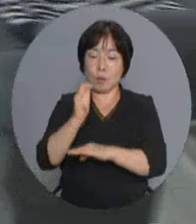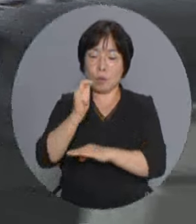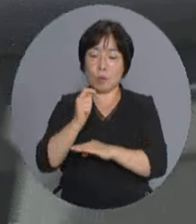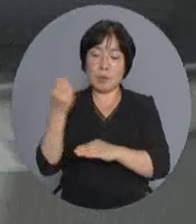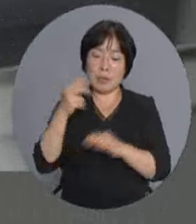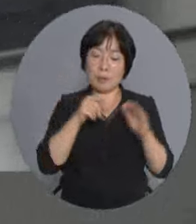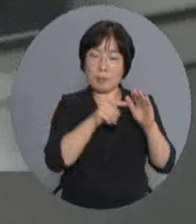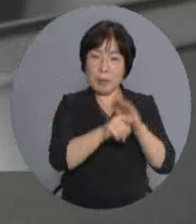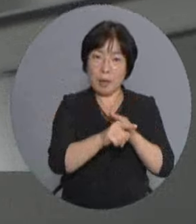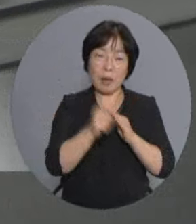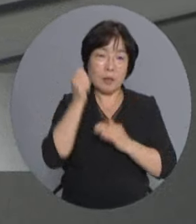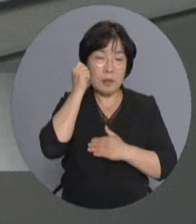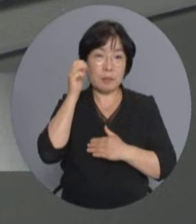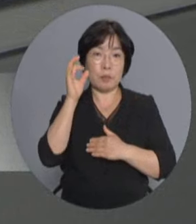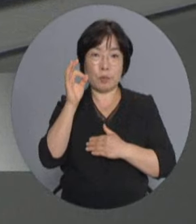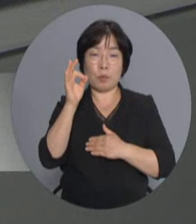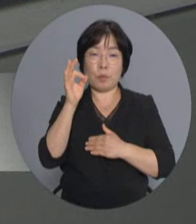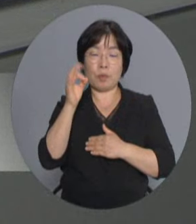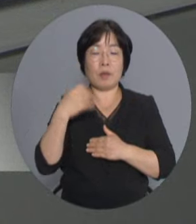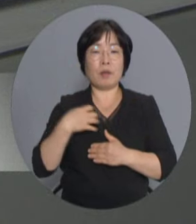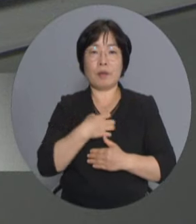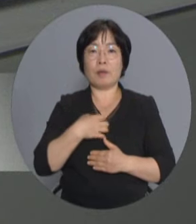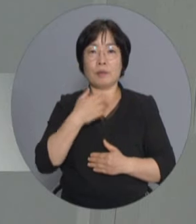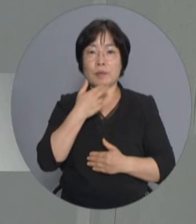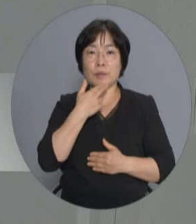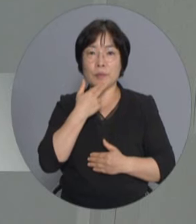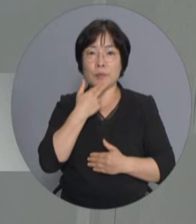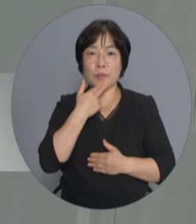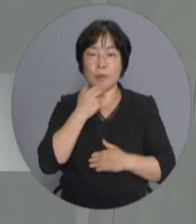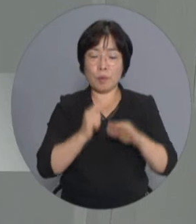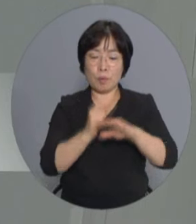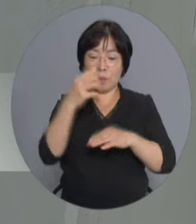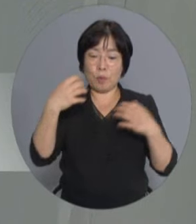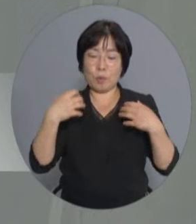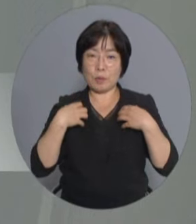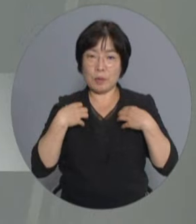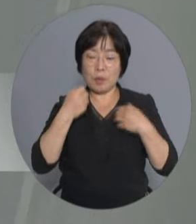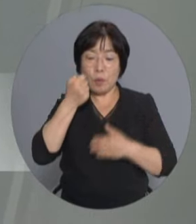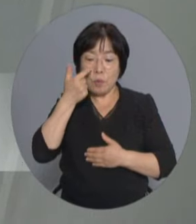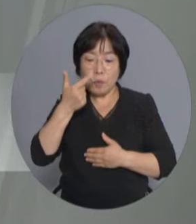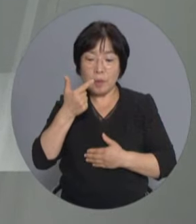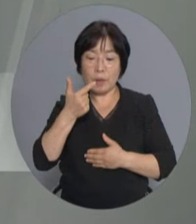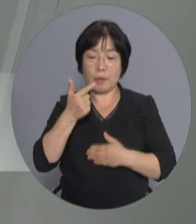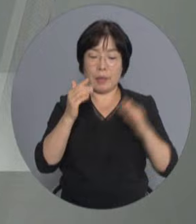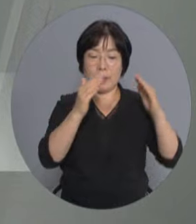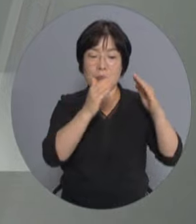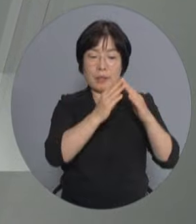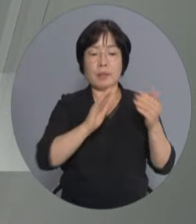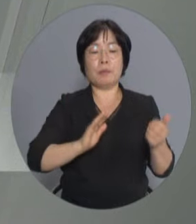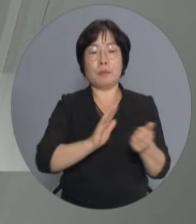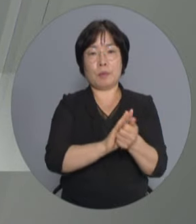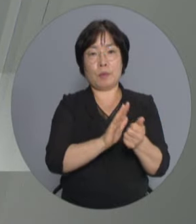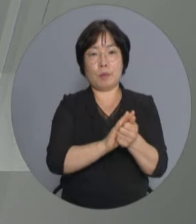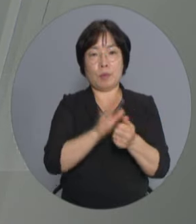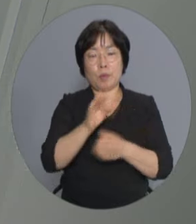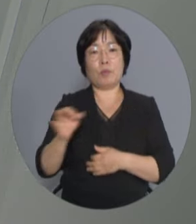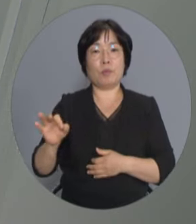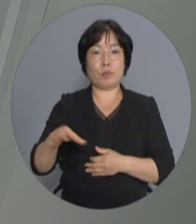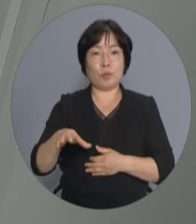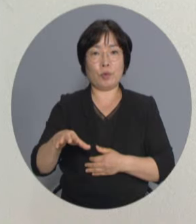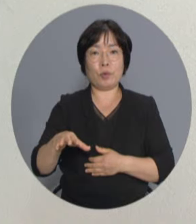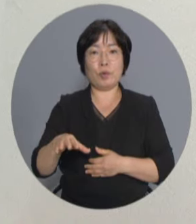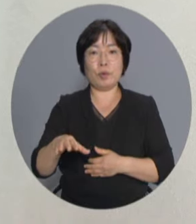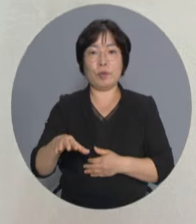자주 와도 숙박비 부담은 전혀 없습니다. 고흥군으로부터 6개월간 거주 공간을 지원받았기